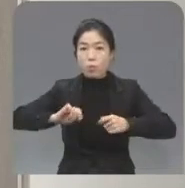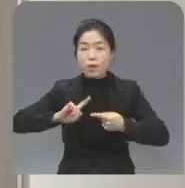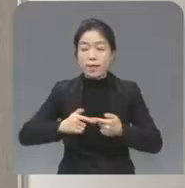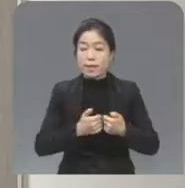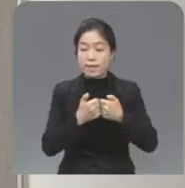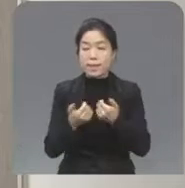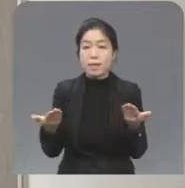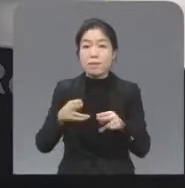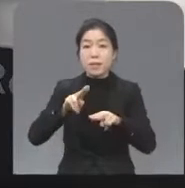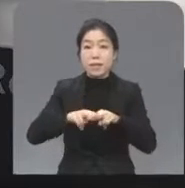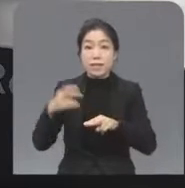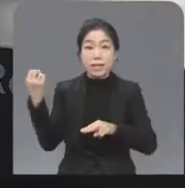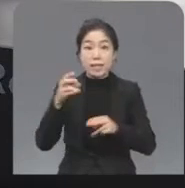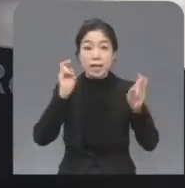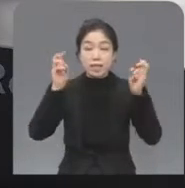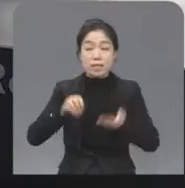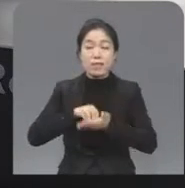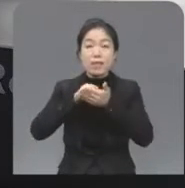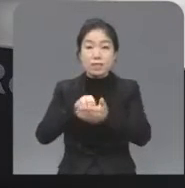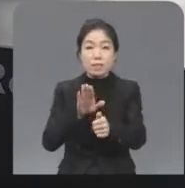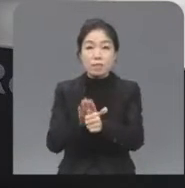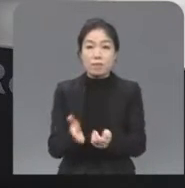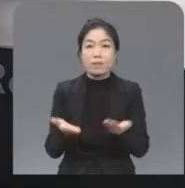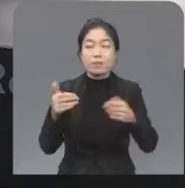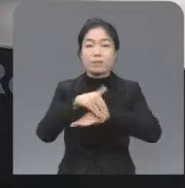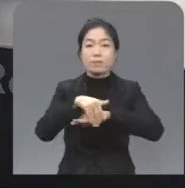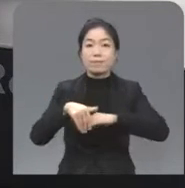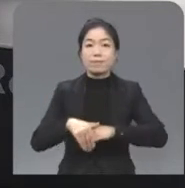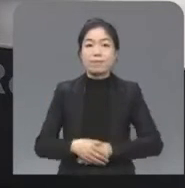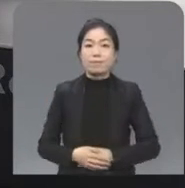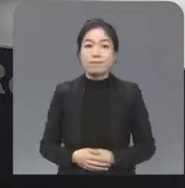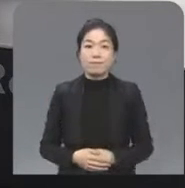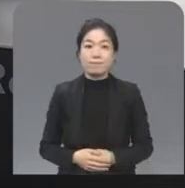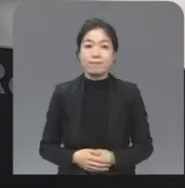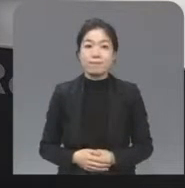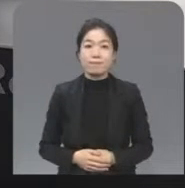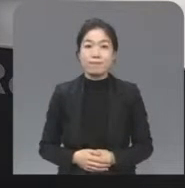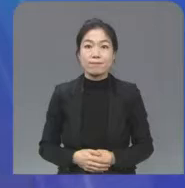상담과 일자리, 재취업 정보 등을 제공할 예정입니다.